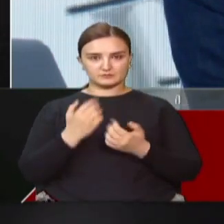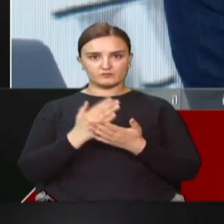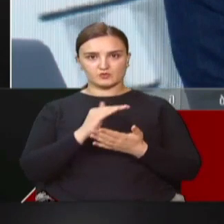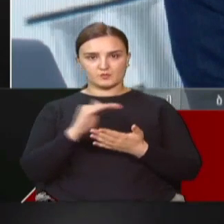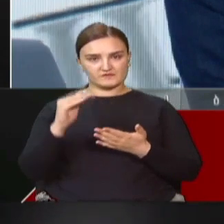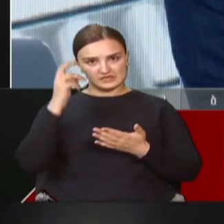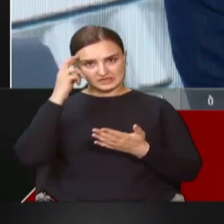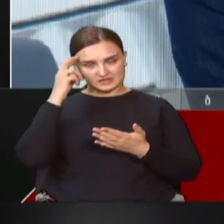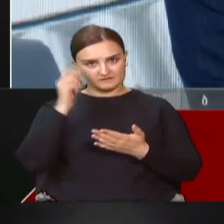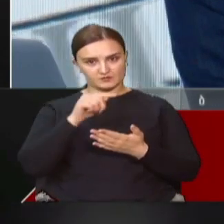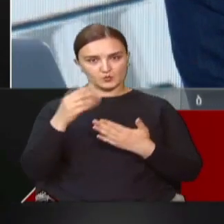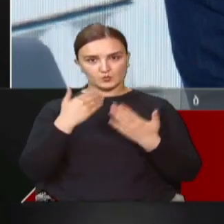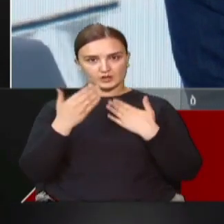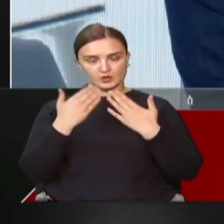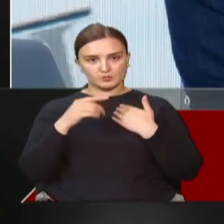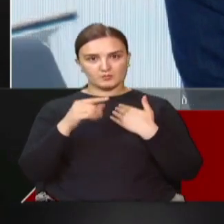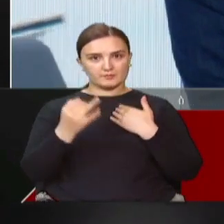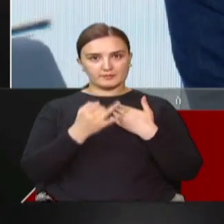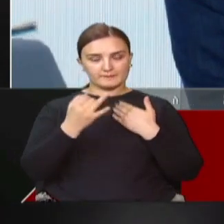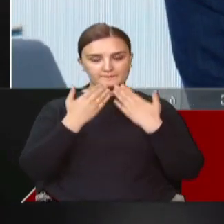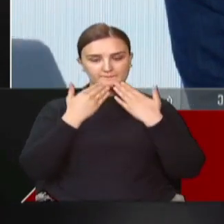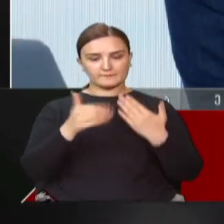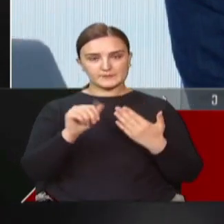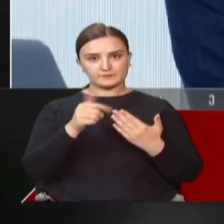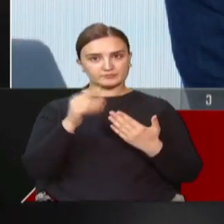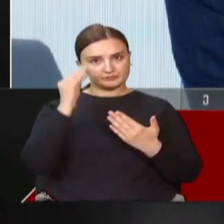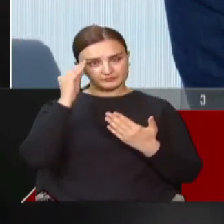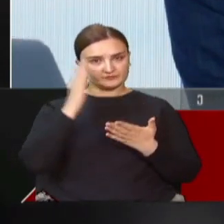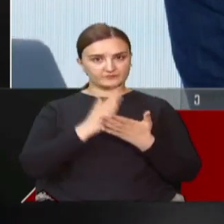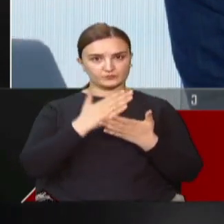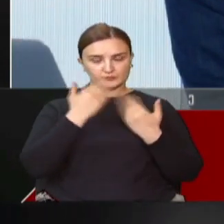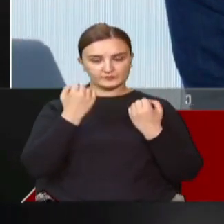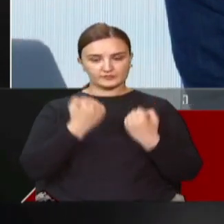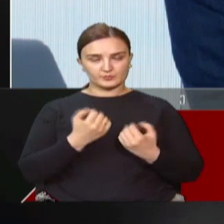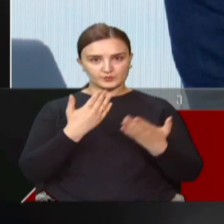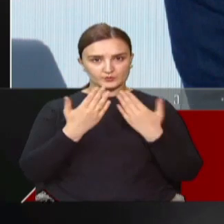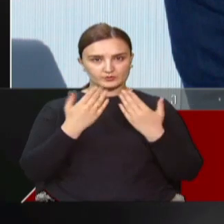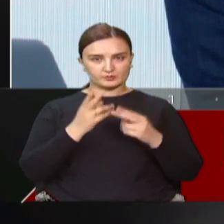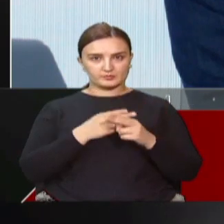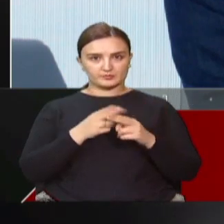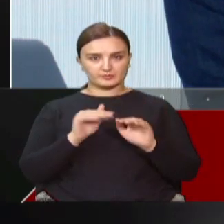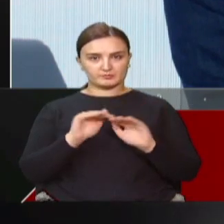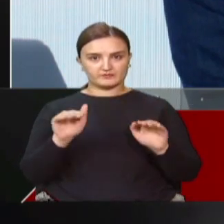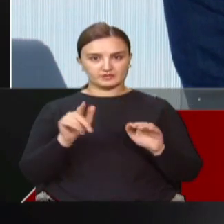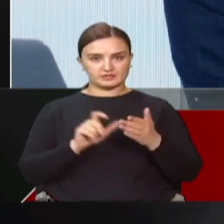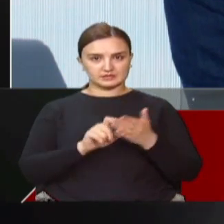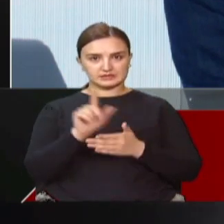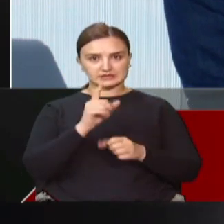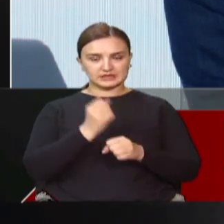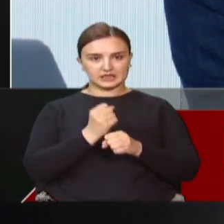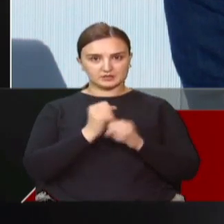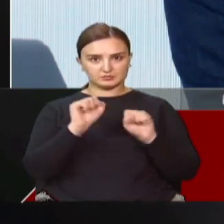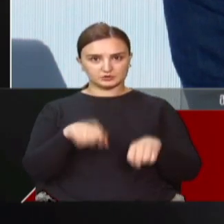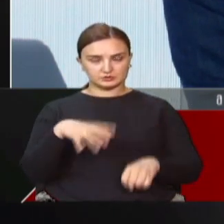tbilisiad a Kievșorului urtiertoba, mă interesează როგორ picrop, dar se bob stuara dacăbuli urtiertobis ganmuhtuis gza, risi gaketeba